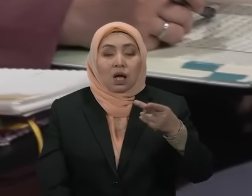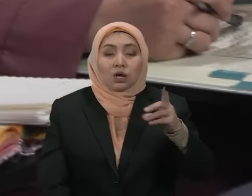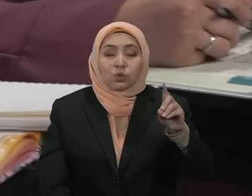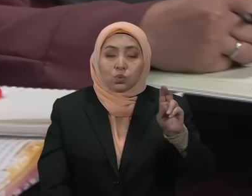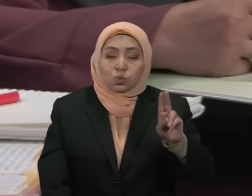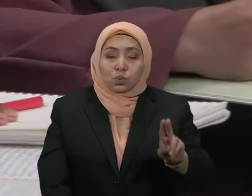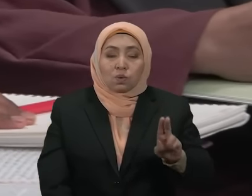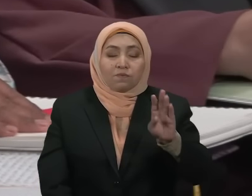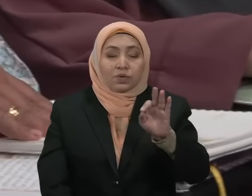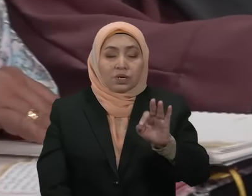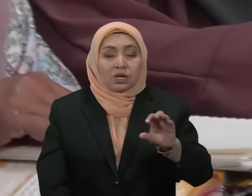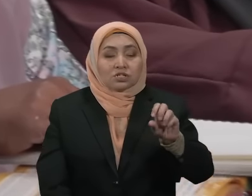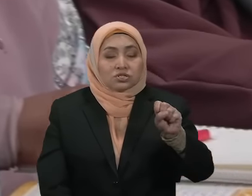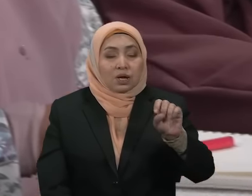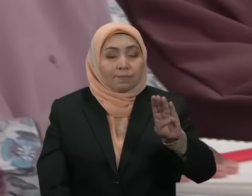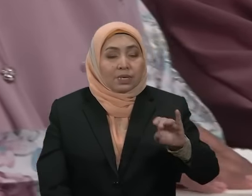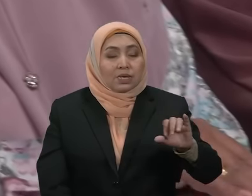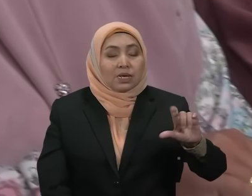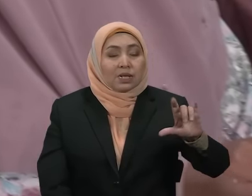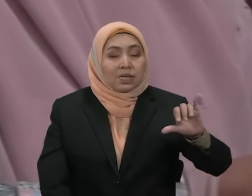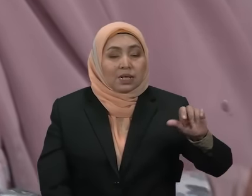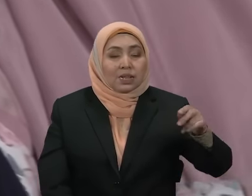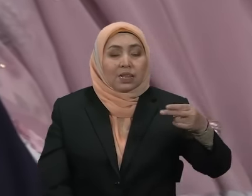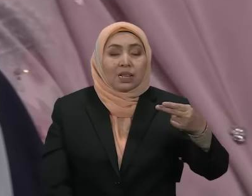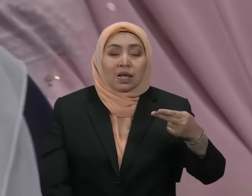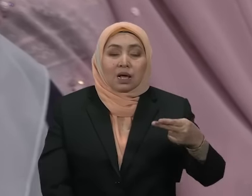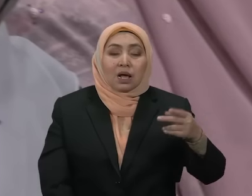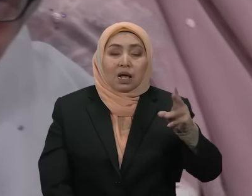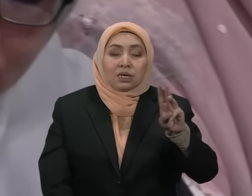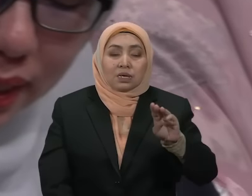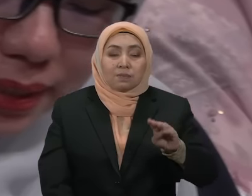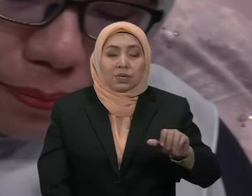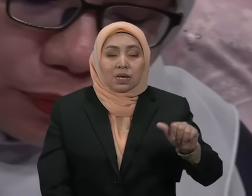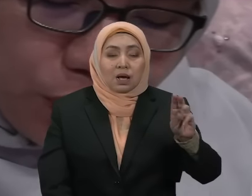وَجَاهَدُوا فِي سَبِيلِ